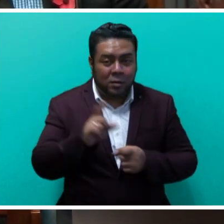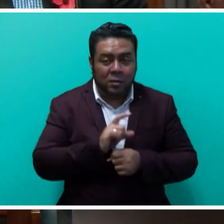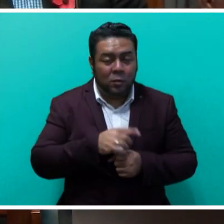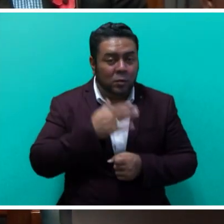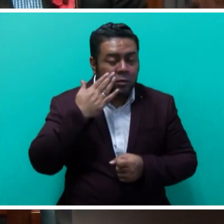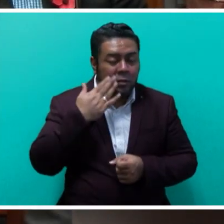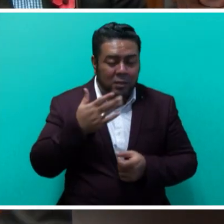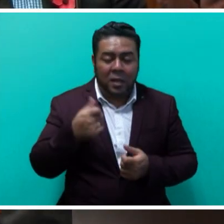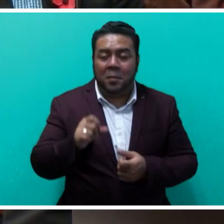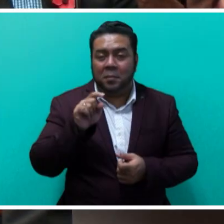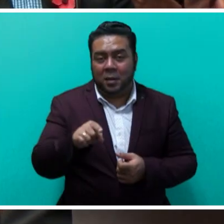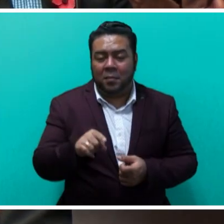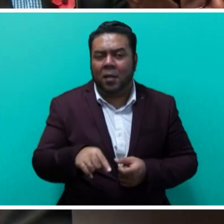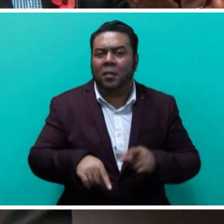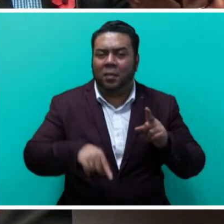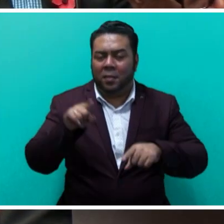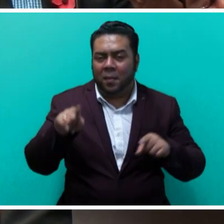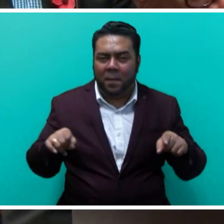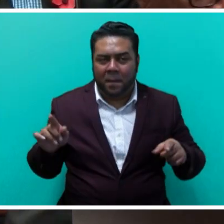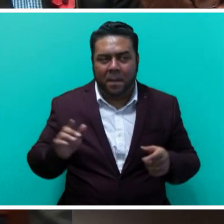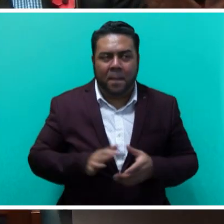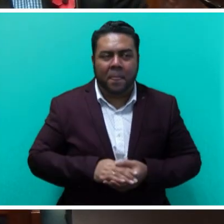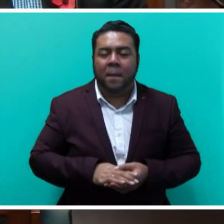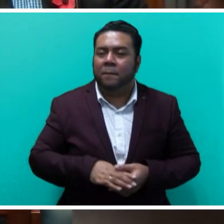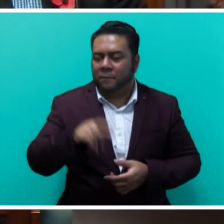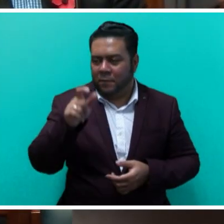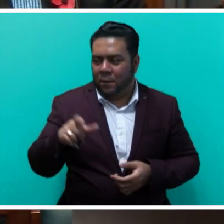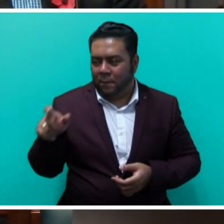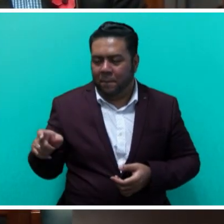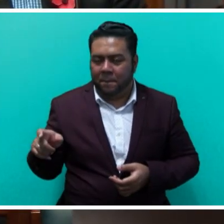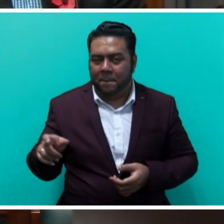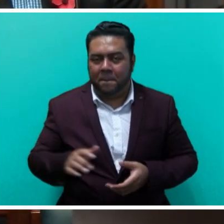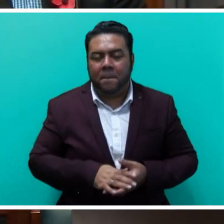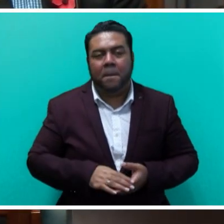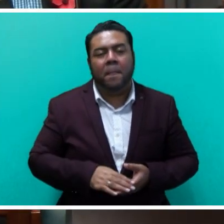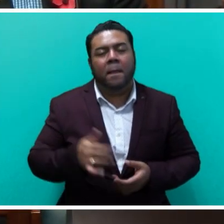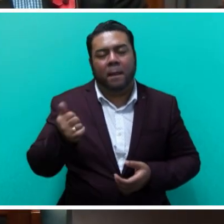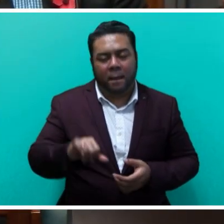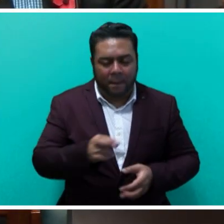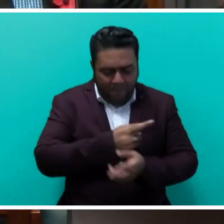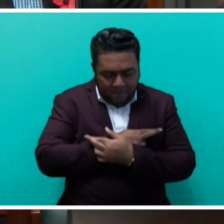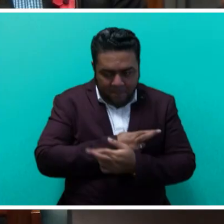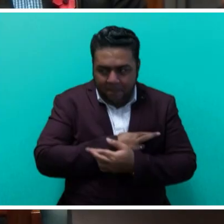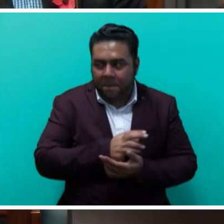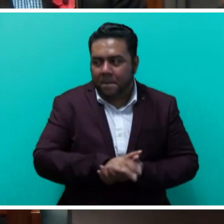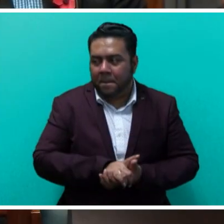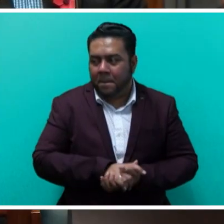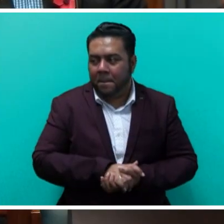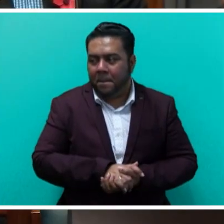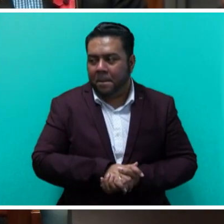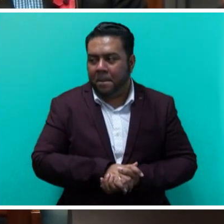vukea talanga na vei maluai vakamata tamata kena kena rokovi na vei matangali